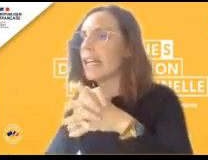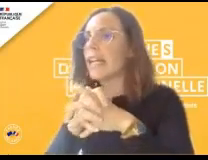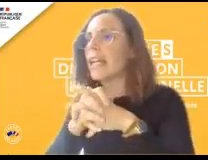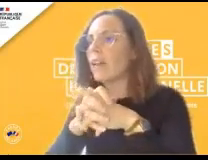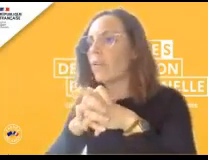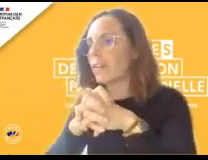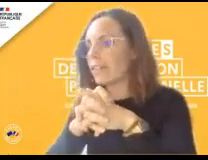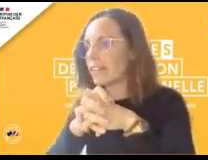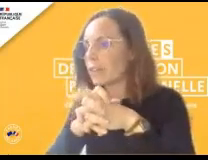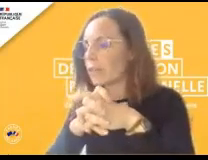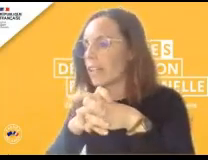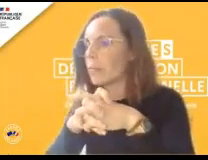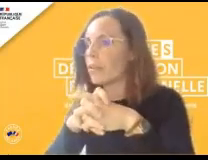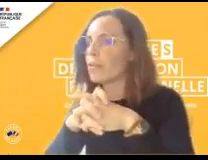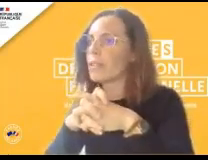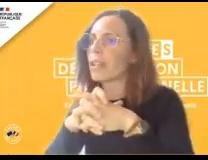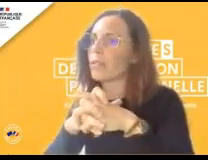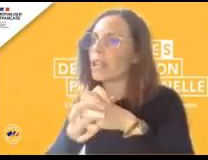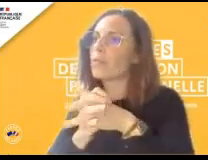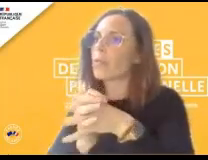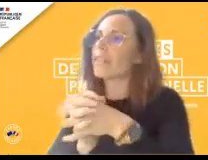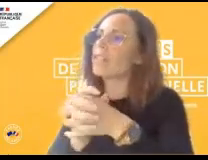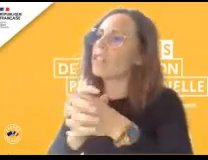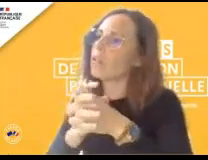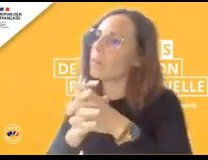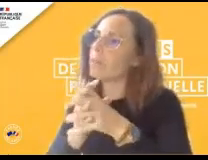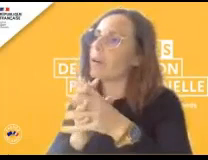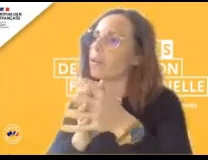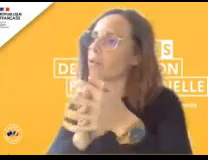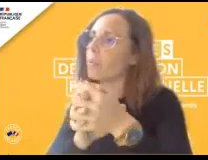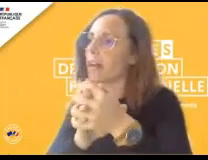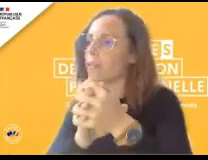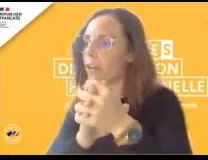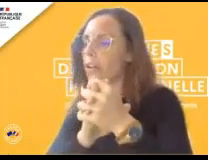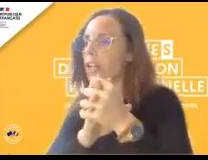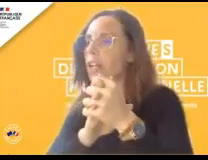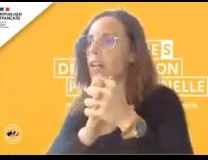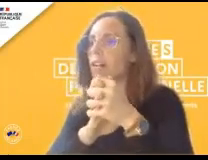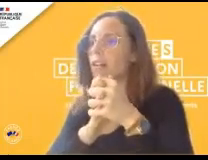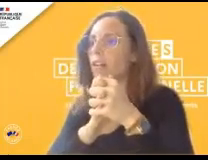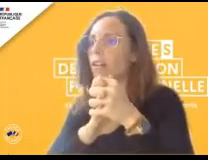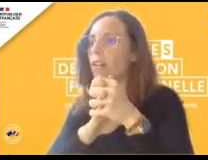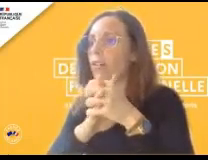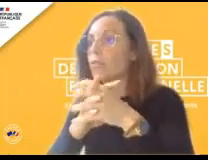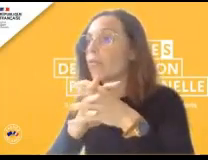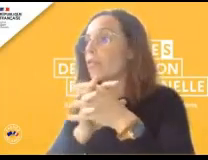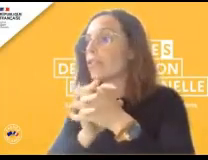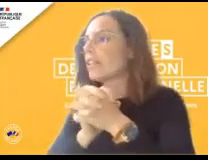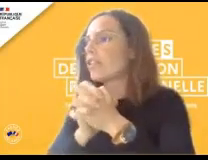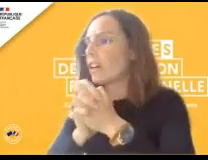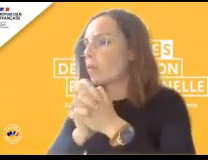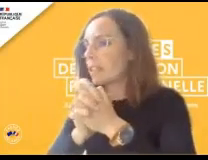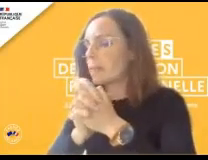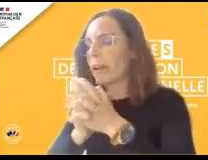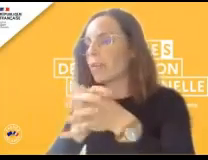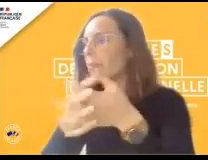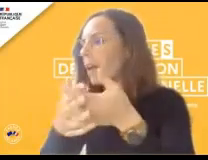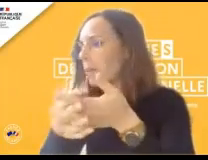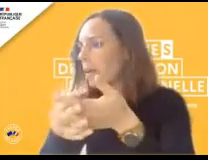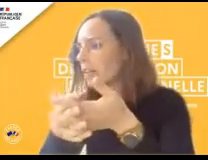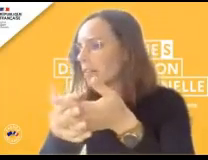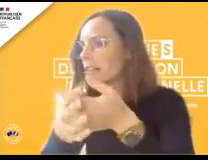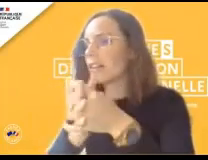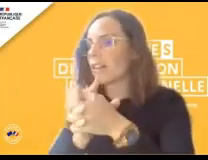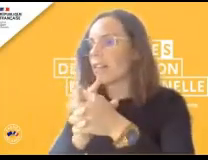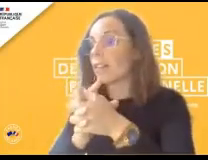indépendante. Et on va faire attention également que ces personnes-là ne sont pas déjà accompagnées par un autre opérateur, donc quelqu'un qui est déjà accompagné, par exemple,